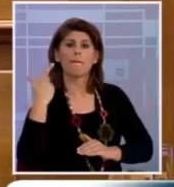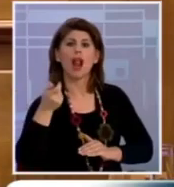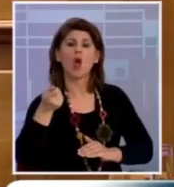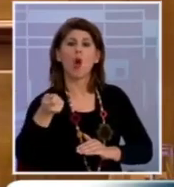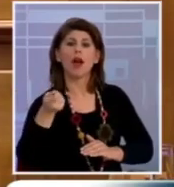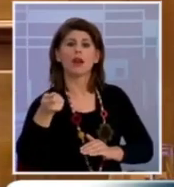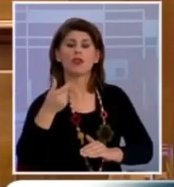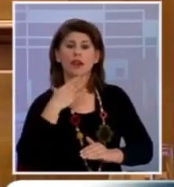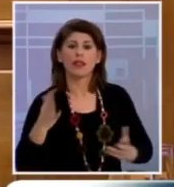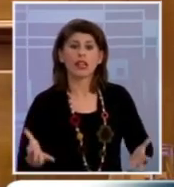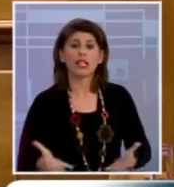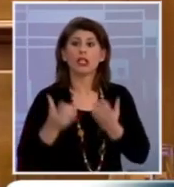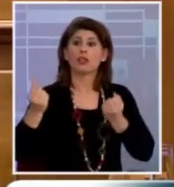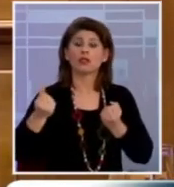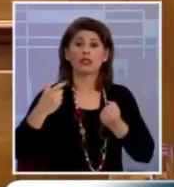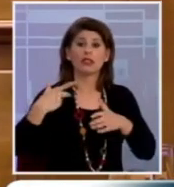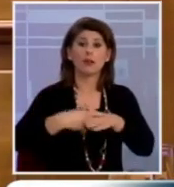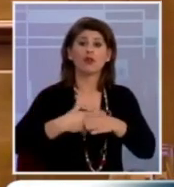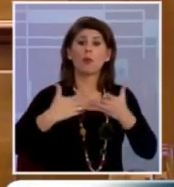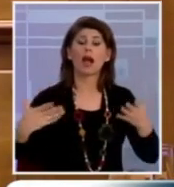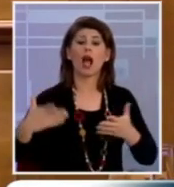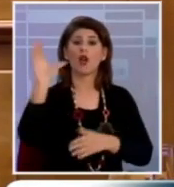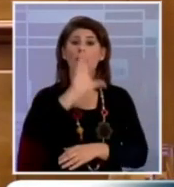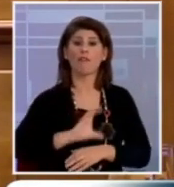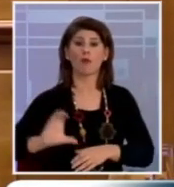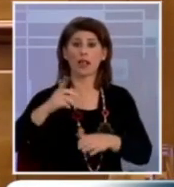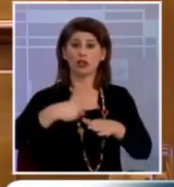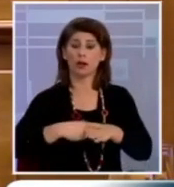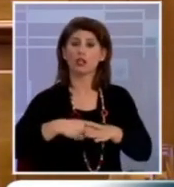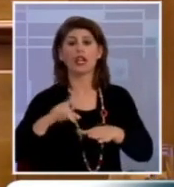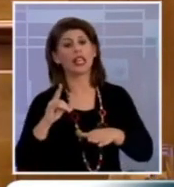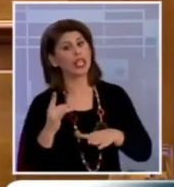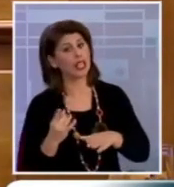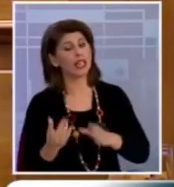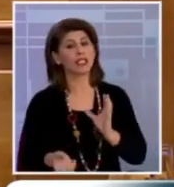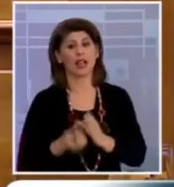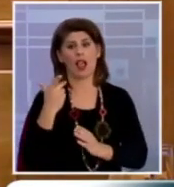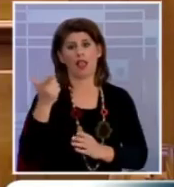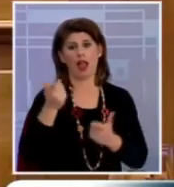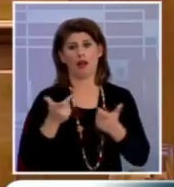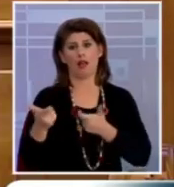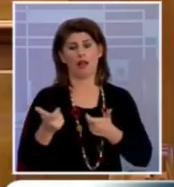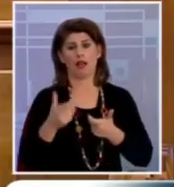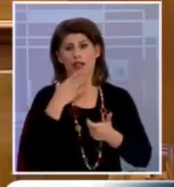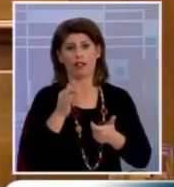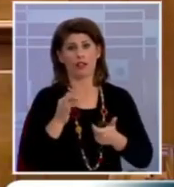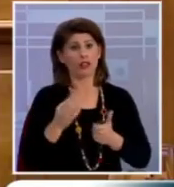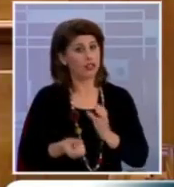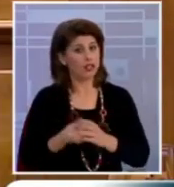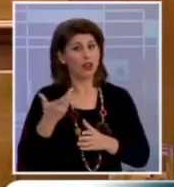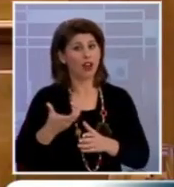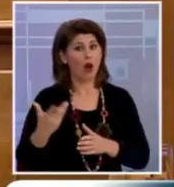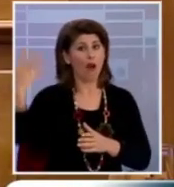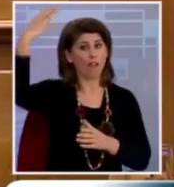διάσωση των πιστωτών των τραπεζών, των μεγάλων ευρωπαϊκών τραπεζών, ή σε νέα δάνεια, δηλαδή σε νέο φέση, σε